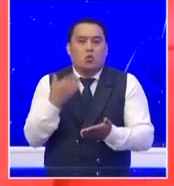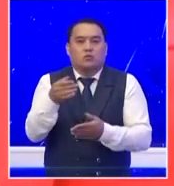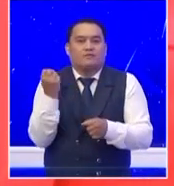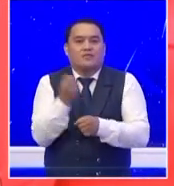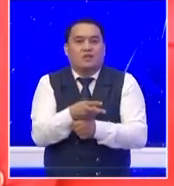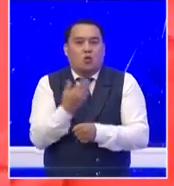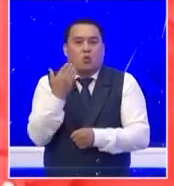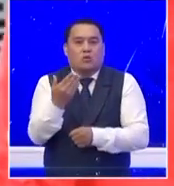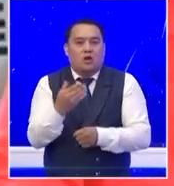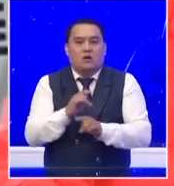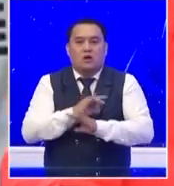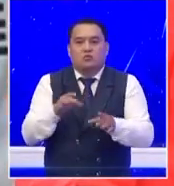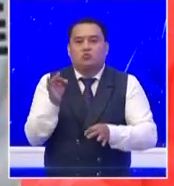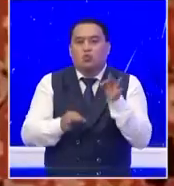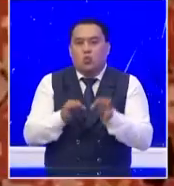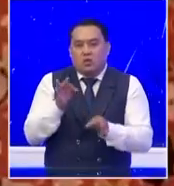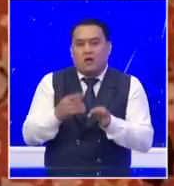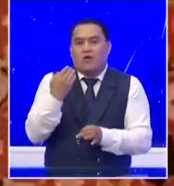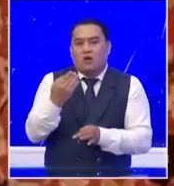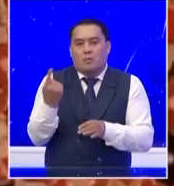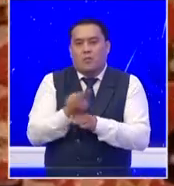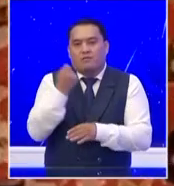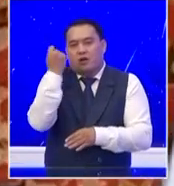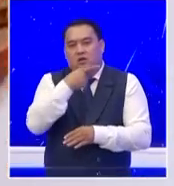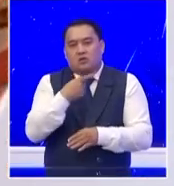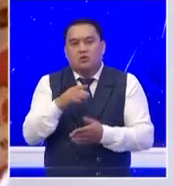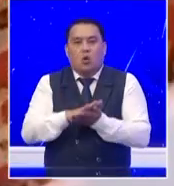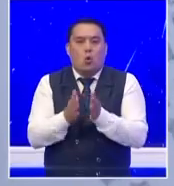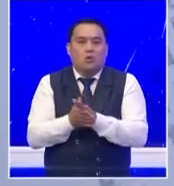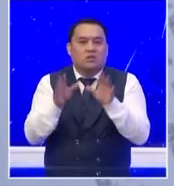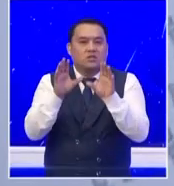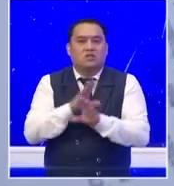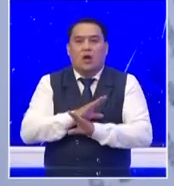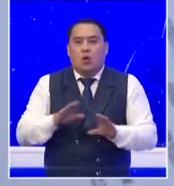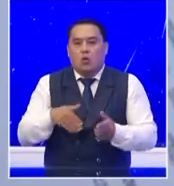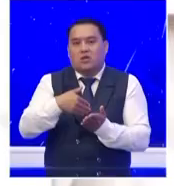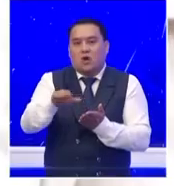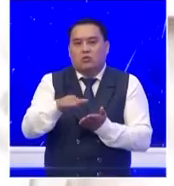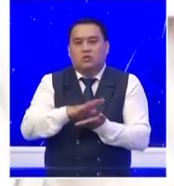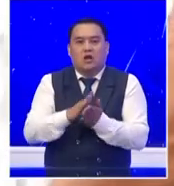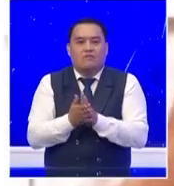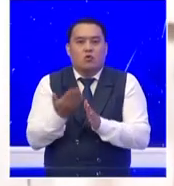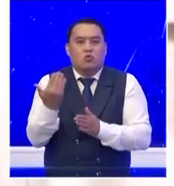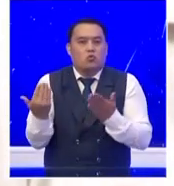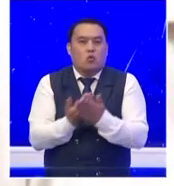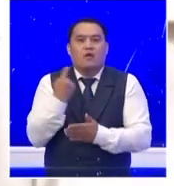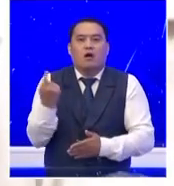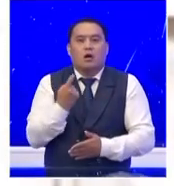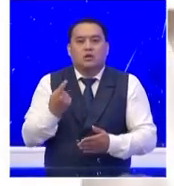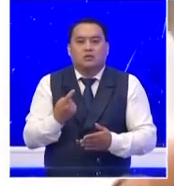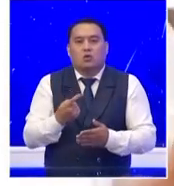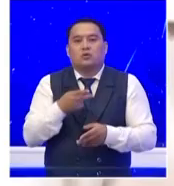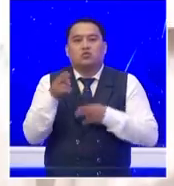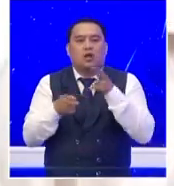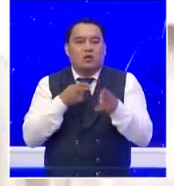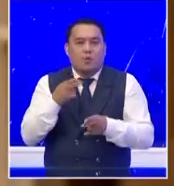выселении, сообщает ОТРАР ТВ. Суд первой инстанции признал договор незаконным и отменил сделку. Но новые владельцы подали на